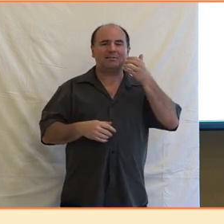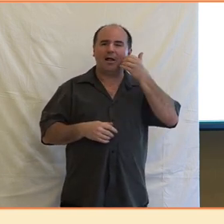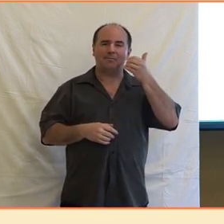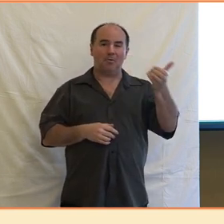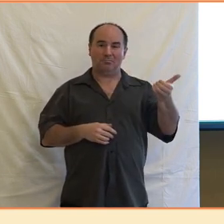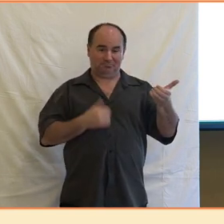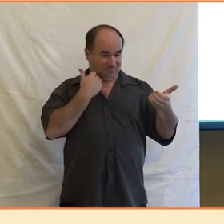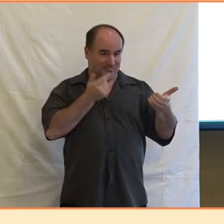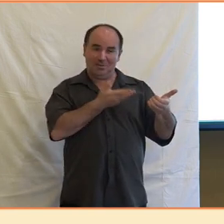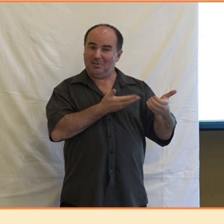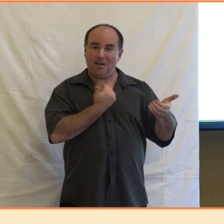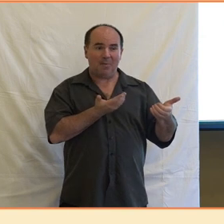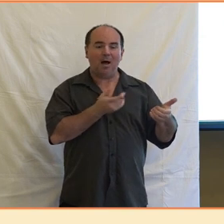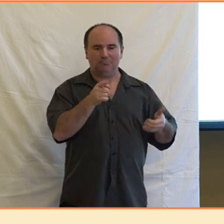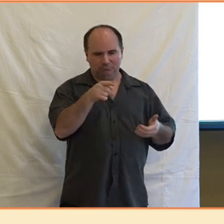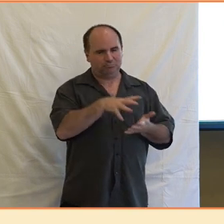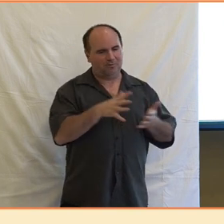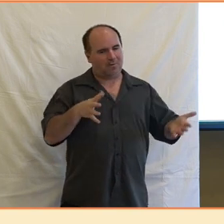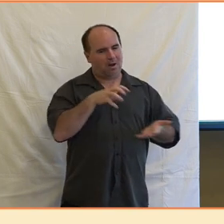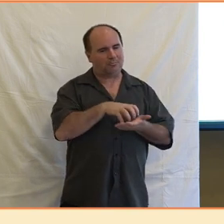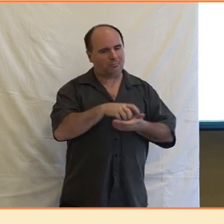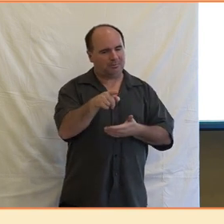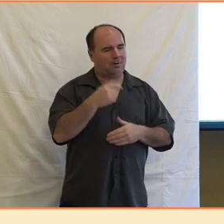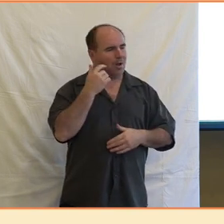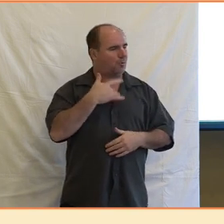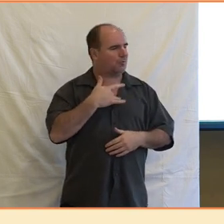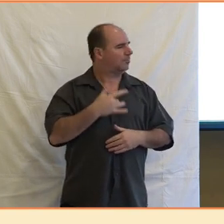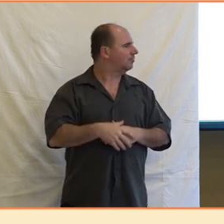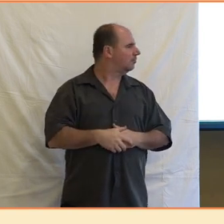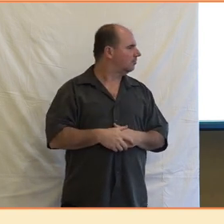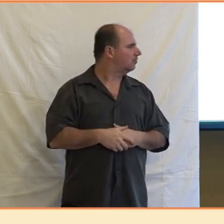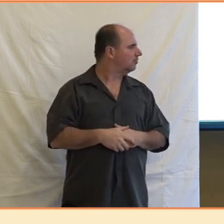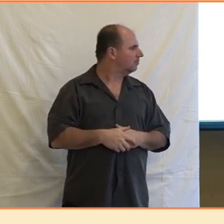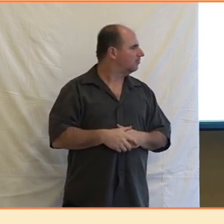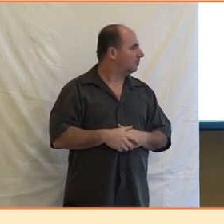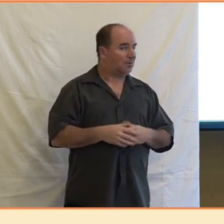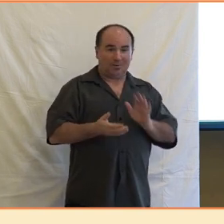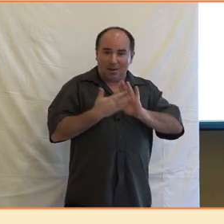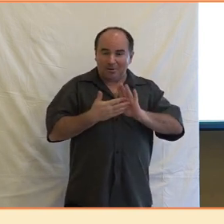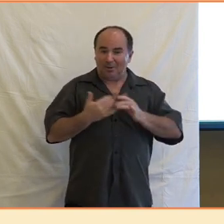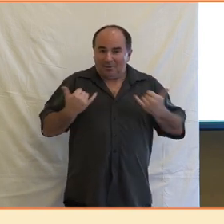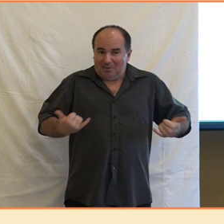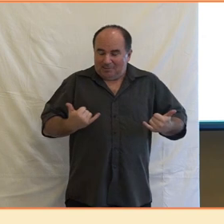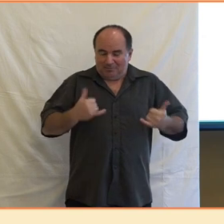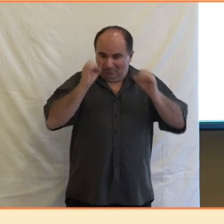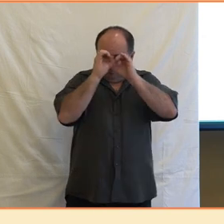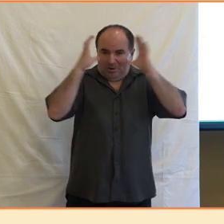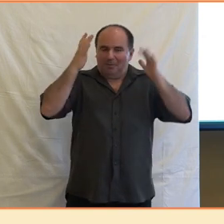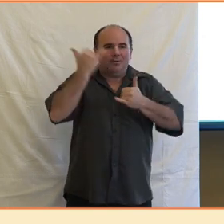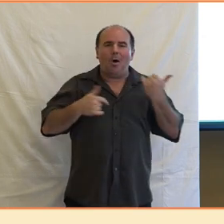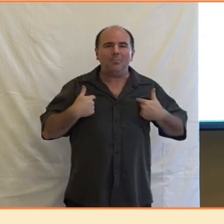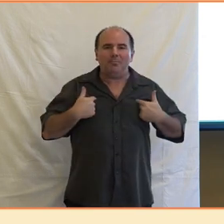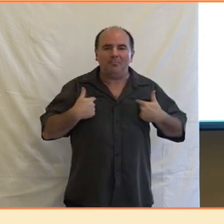součástí fungování ve společnosti. Třeba některé banky už dnes čím dál více vyžadují vlastně používání jejich